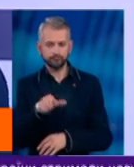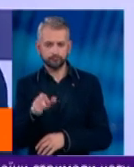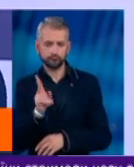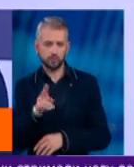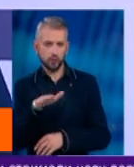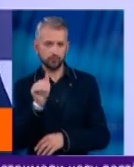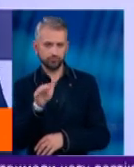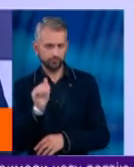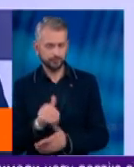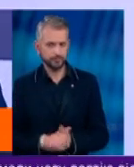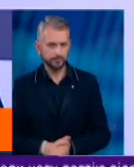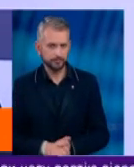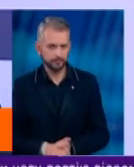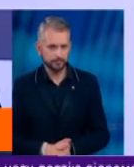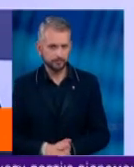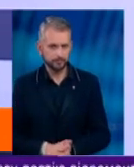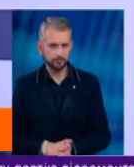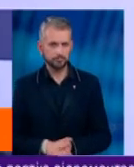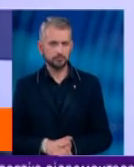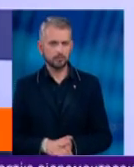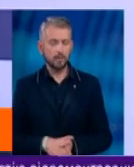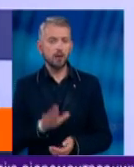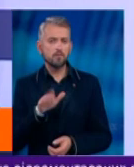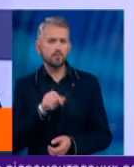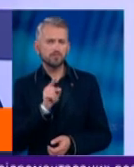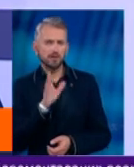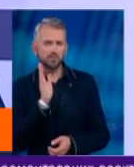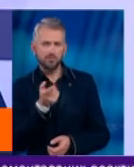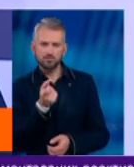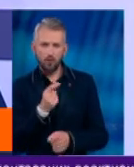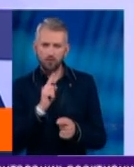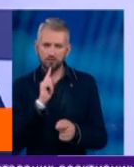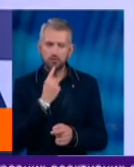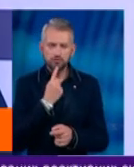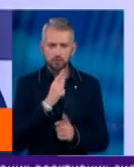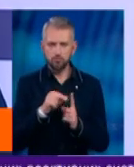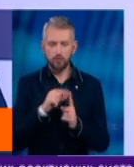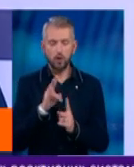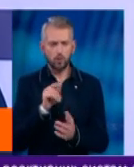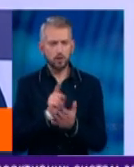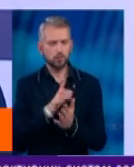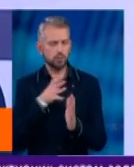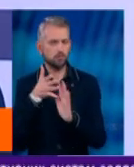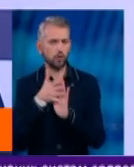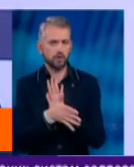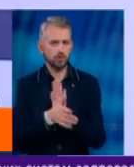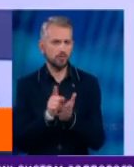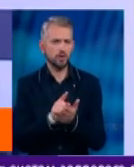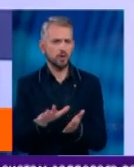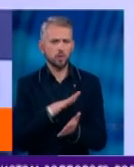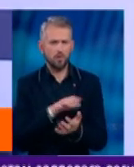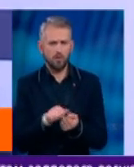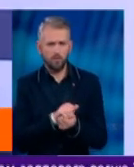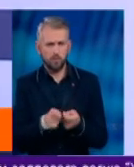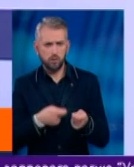потребителів кредитів. Тобто, скажімо так, пусть вони будуть немного складніше, але вони повинні бути прозрачні. Тобто, це не повинно бути якимось